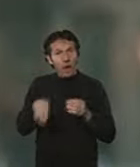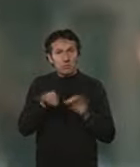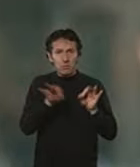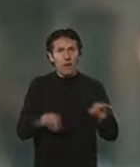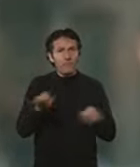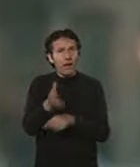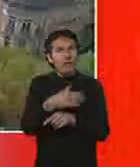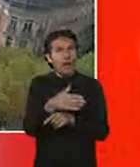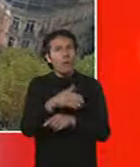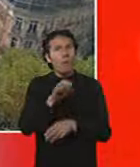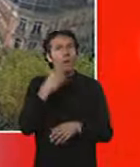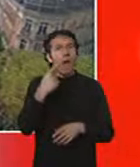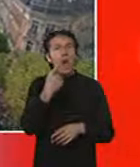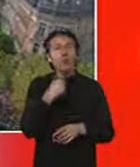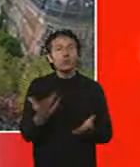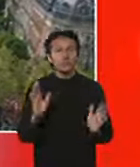drapeau